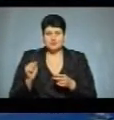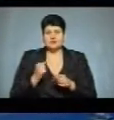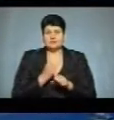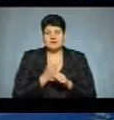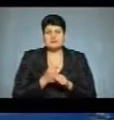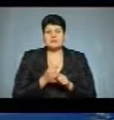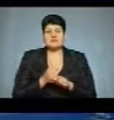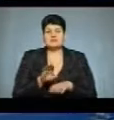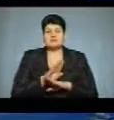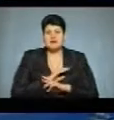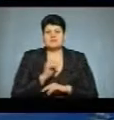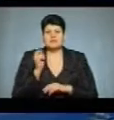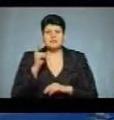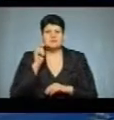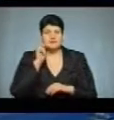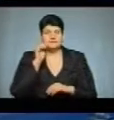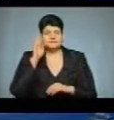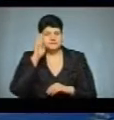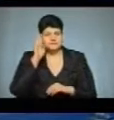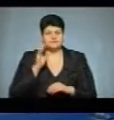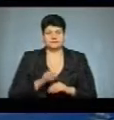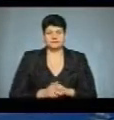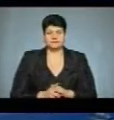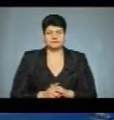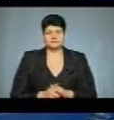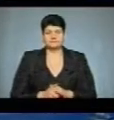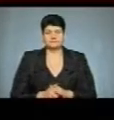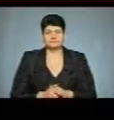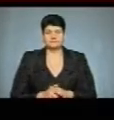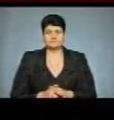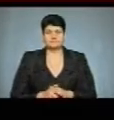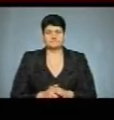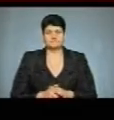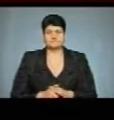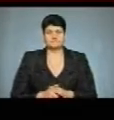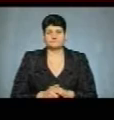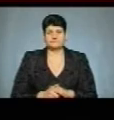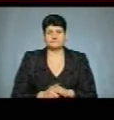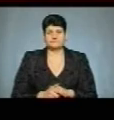спричинили смерть 12-річного Романа, розповідає Володимир Кулак.